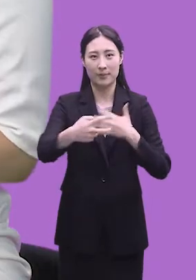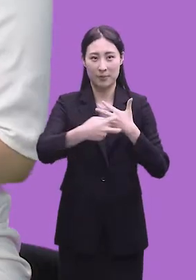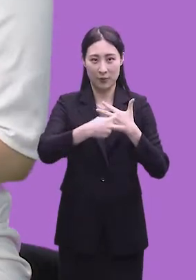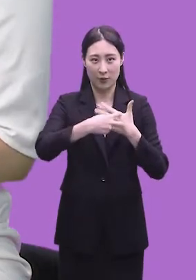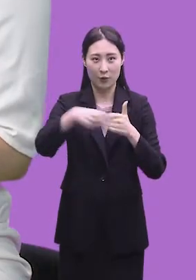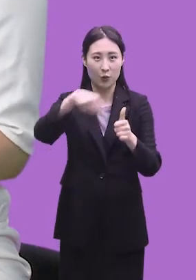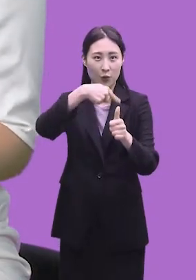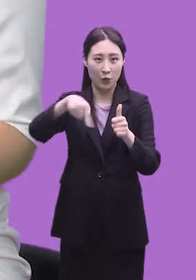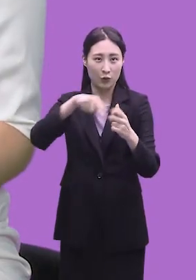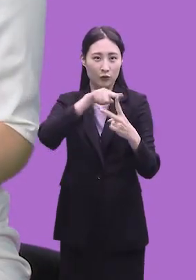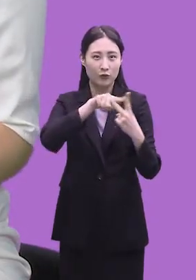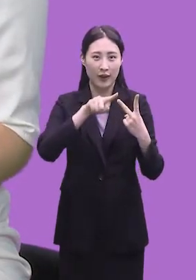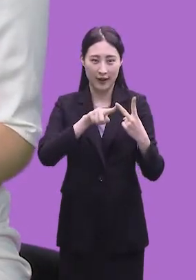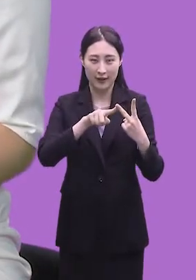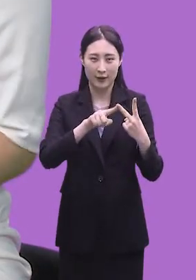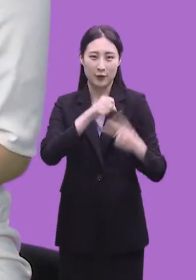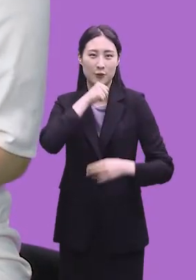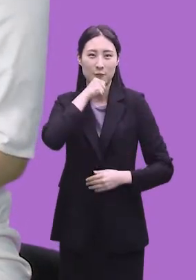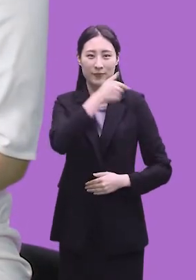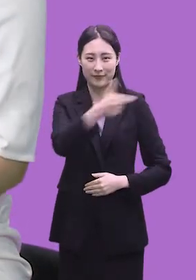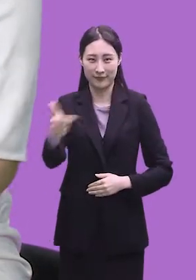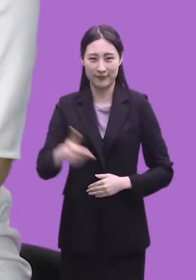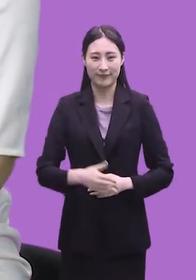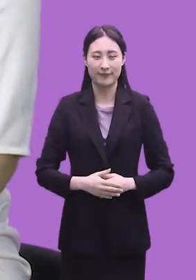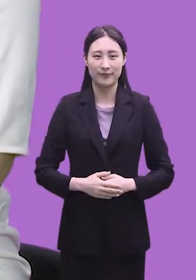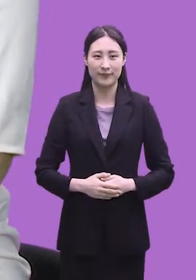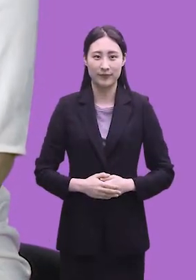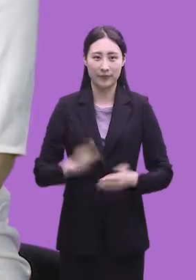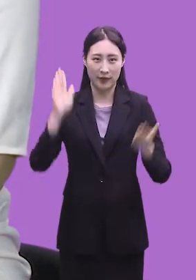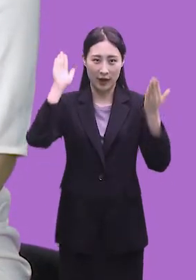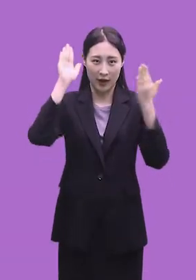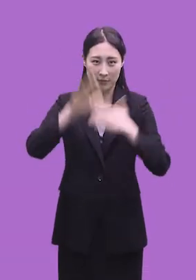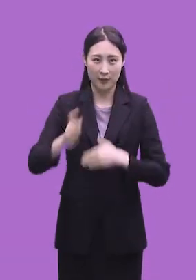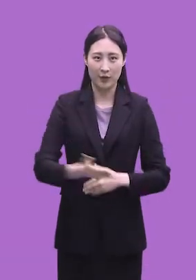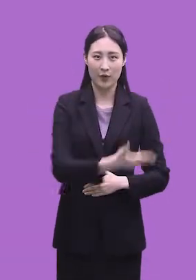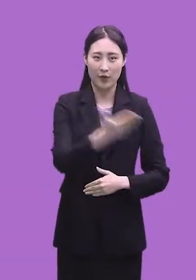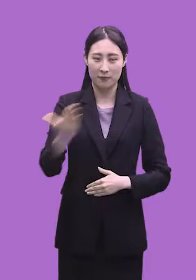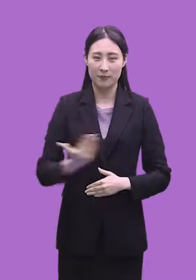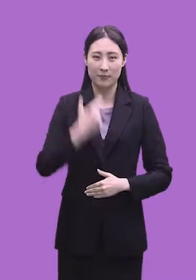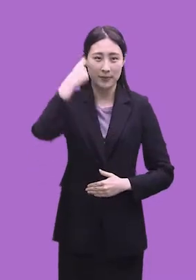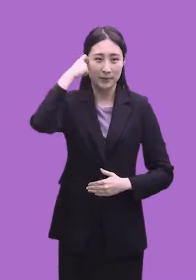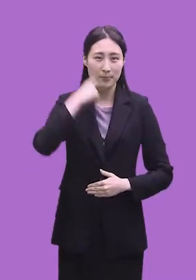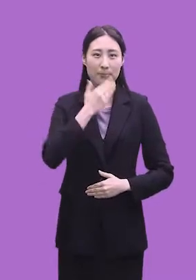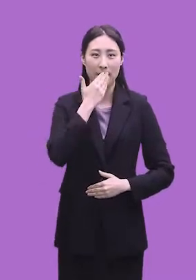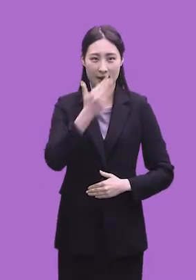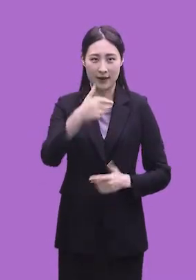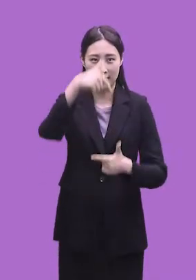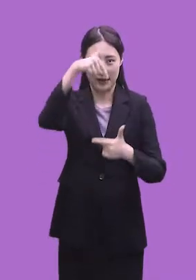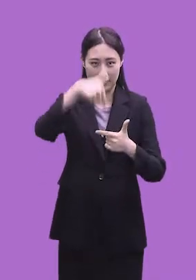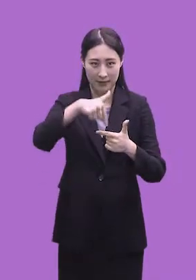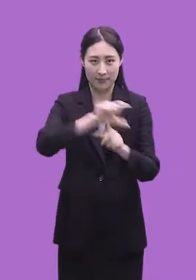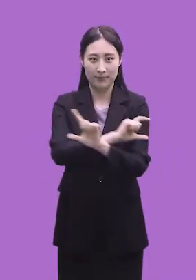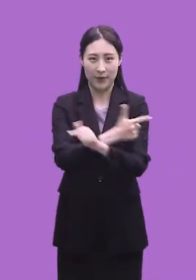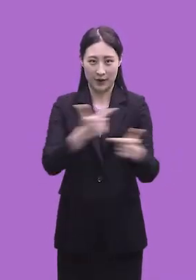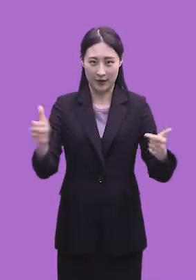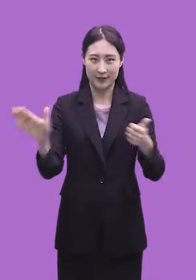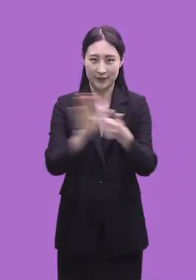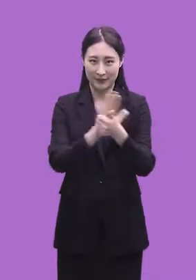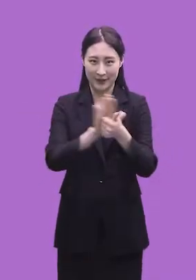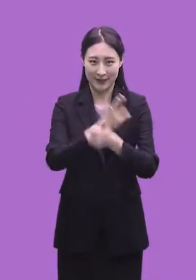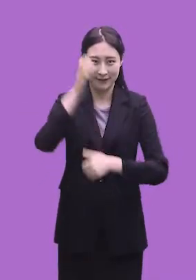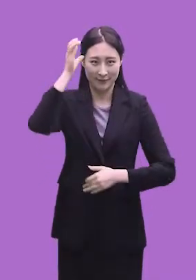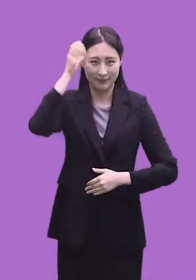중에서도 보건과 교육 영역에서 최고 평가를 받았는데요. 앞으로도 구민들의 피부에 와닿는